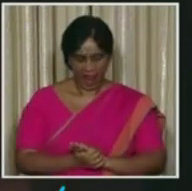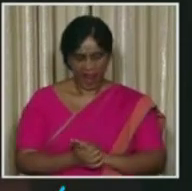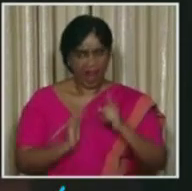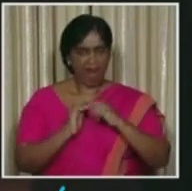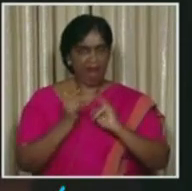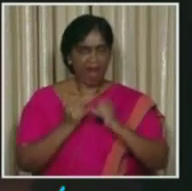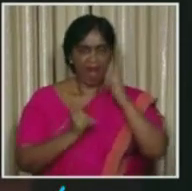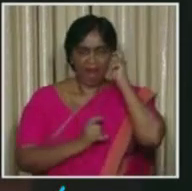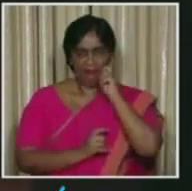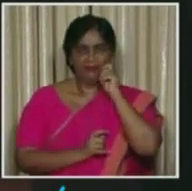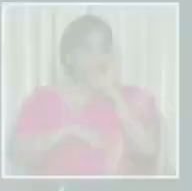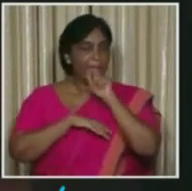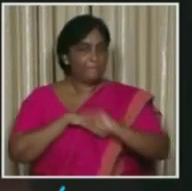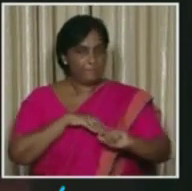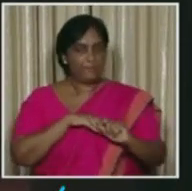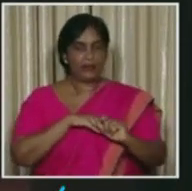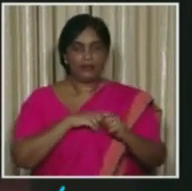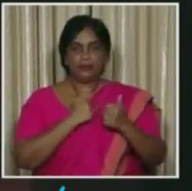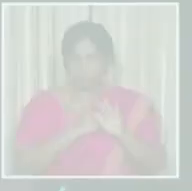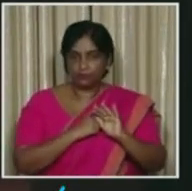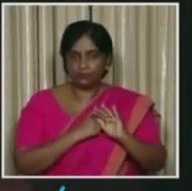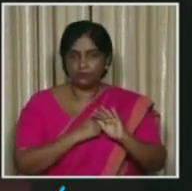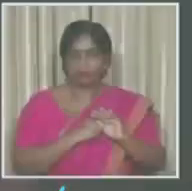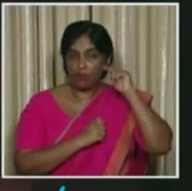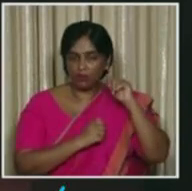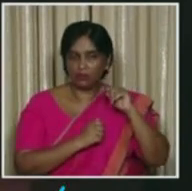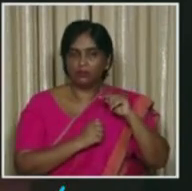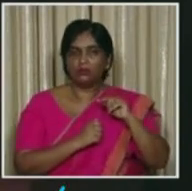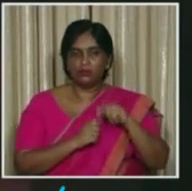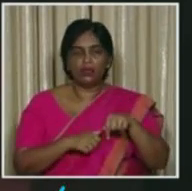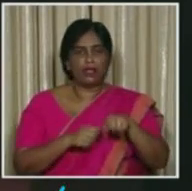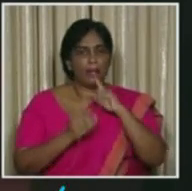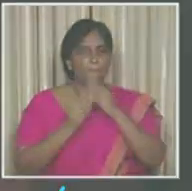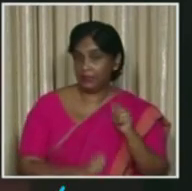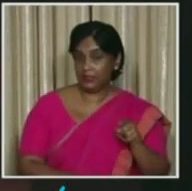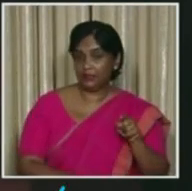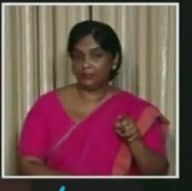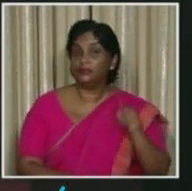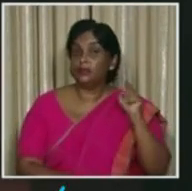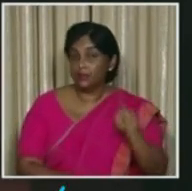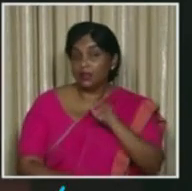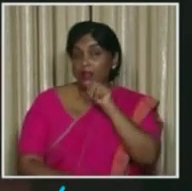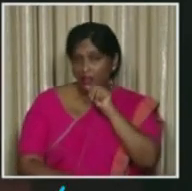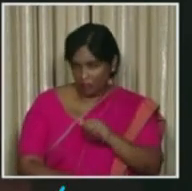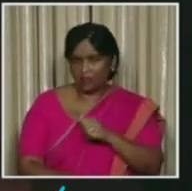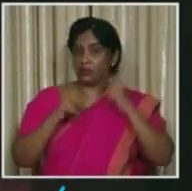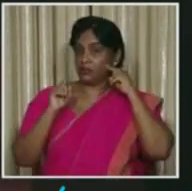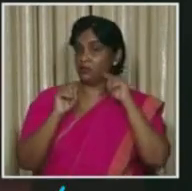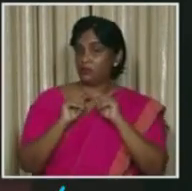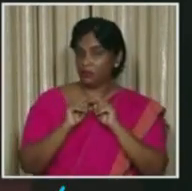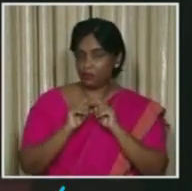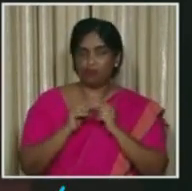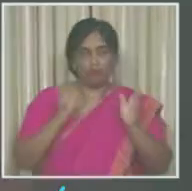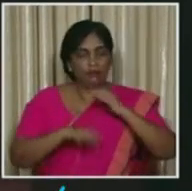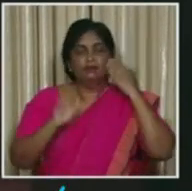IS ත්‍රස්තවාදී විසින් මෙම සැලසුම නිර්මාණය කරලා තියෙන කාරණාවක් මේ ප්‍රවෘත්ති වාර්තාවක් තිබෙනවා. ඒ සත්‍ය අසත්‍යතාවය පිළිබඳව